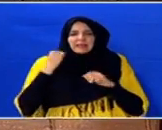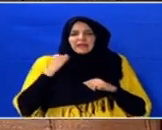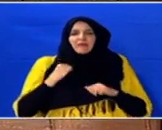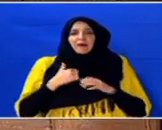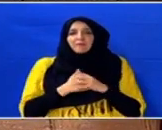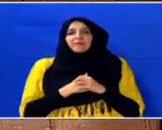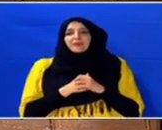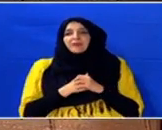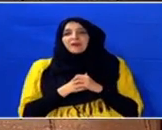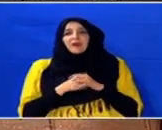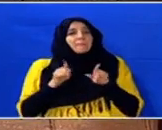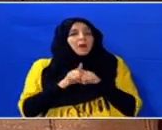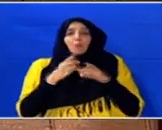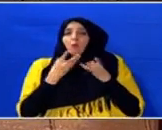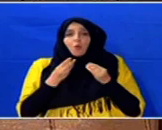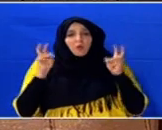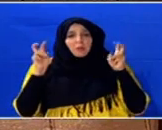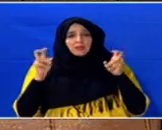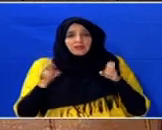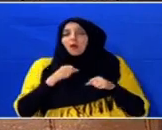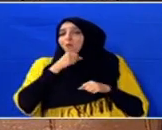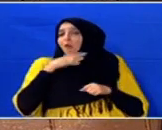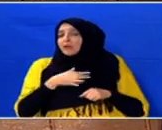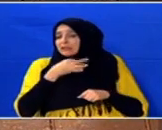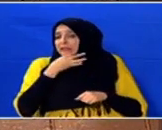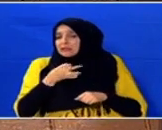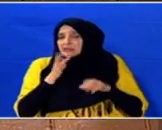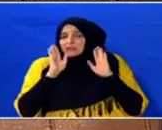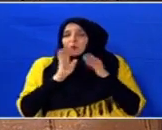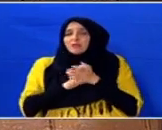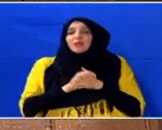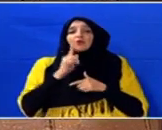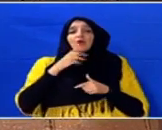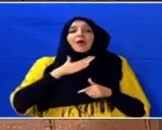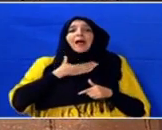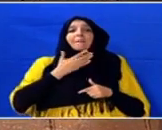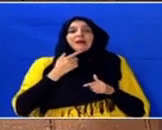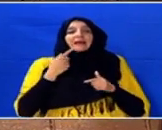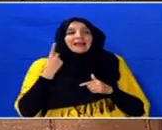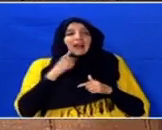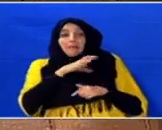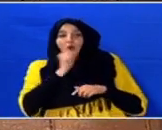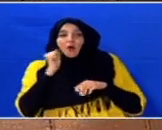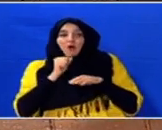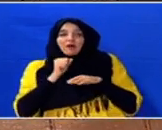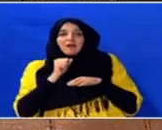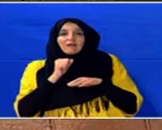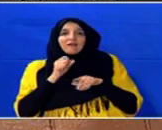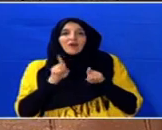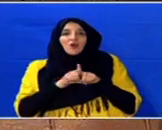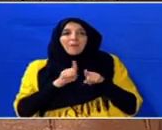ولنصوص شرعية كثيرة، ويقول النبي عليه الصلاة والسلام إن الله يحب أن تؤتى رخصه كما يحب أن